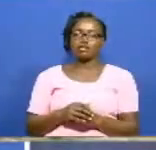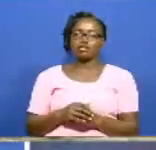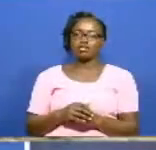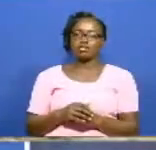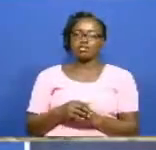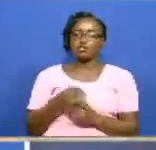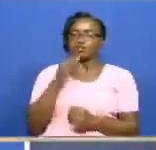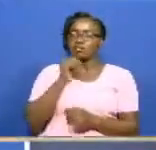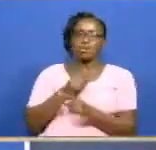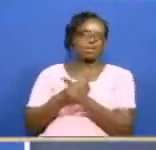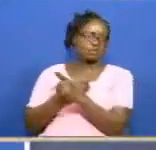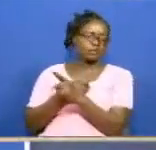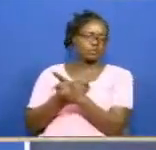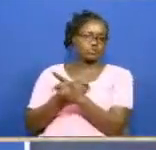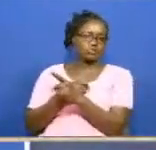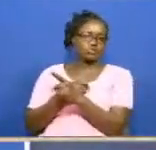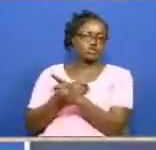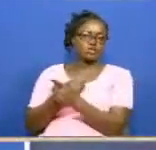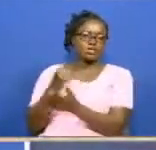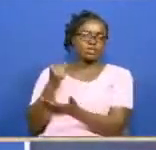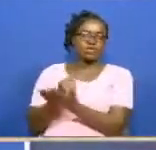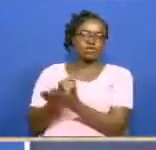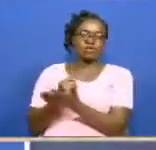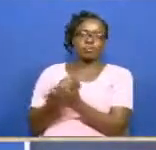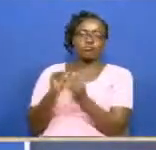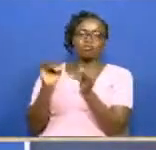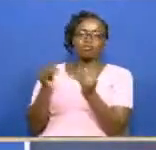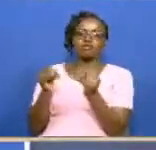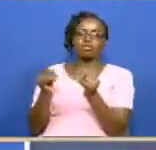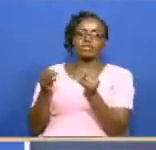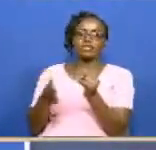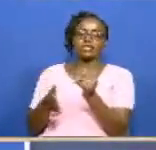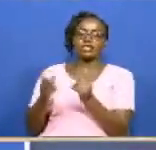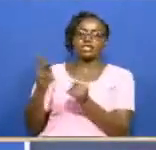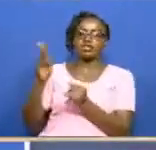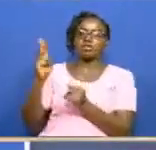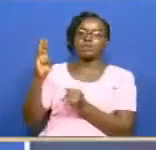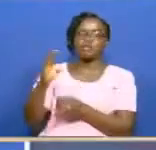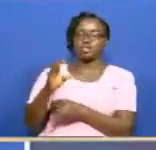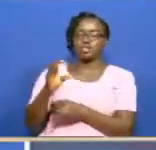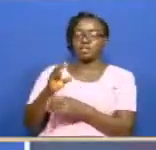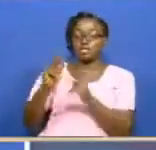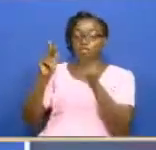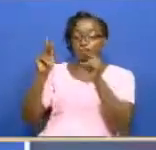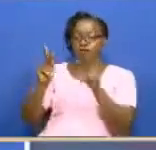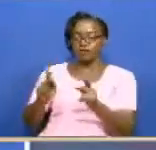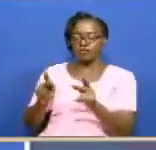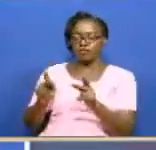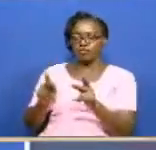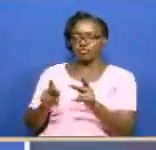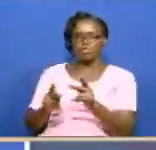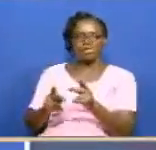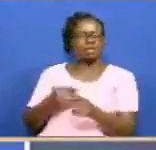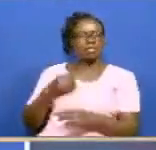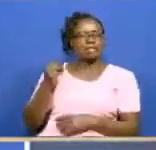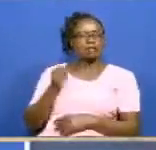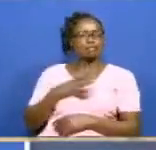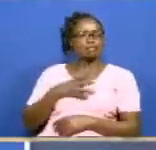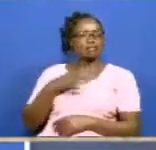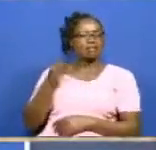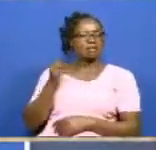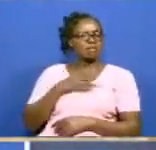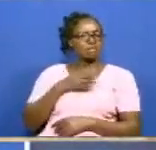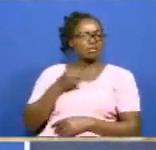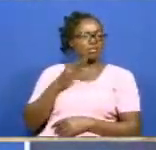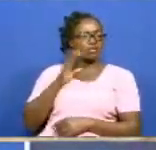Kennedy Ogendo aliingia kwenye afisi za shirika la utangazaji humu nchini KBC huko Kisumu akionekana mwenye uoga mwingi.